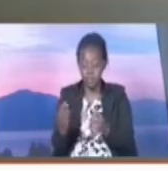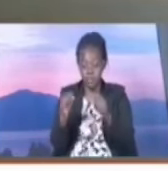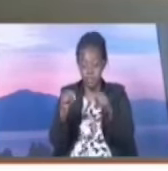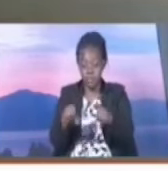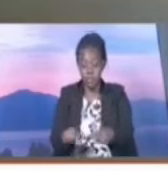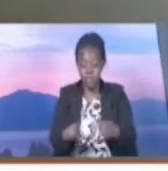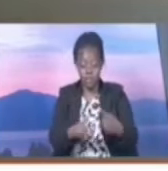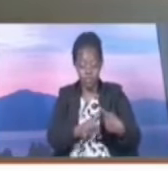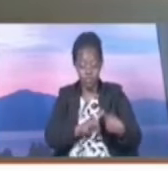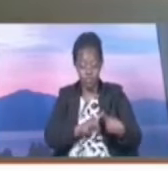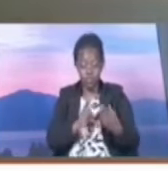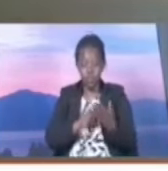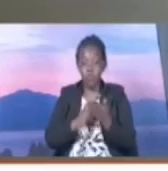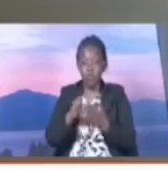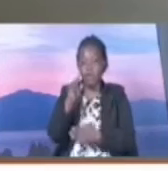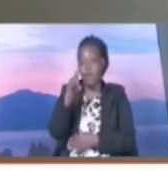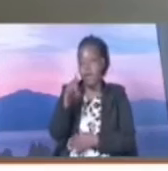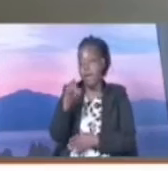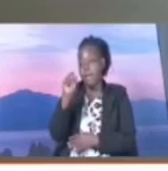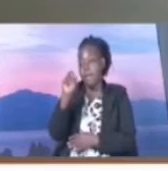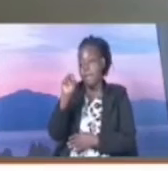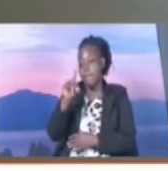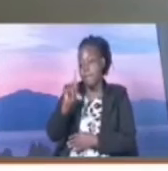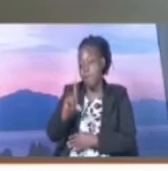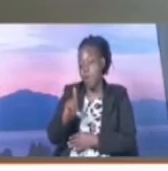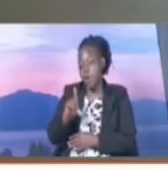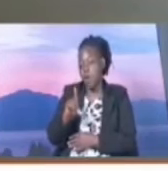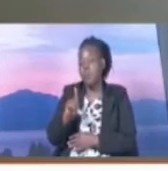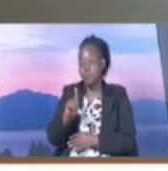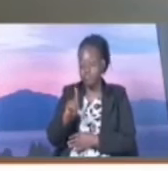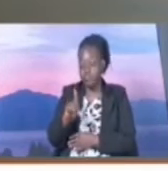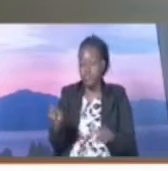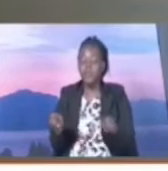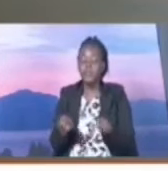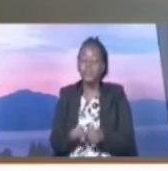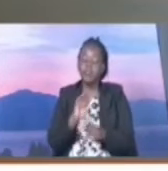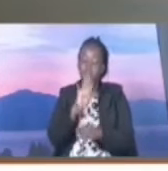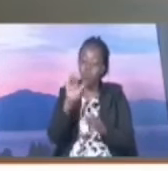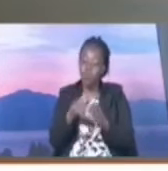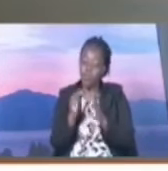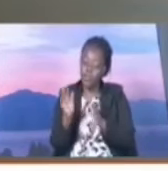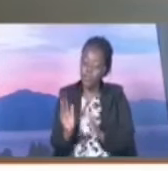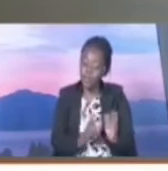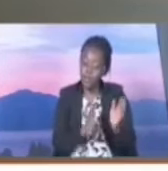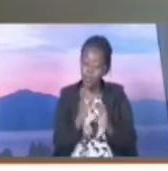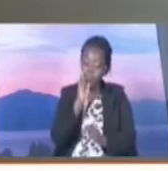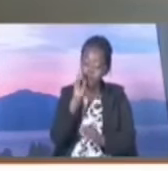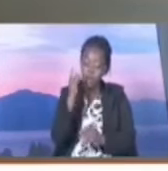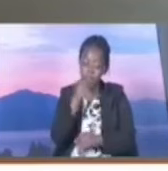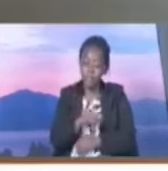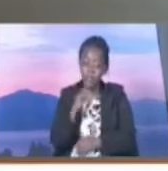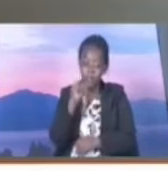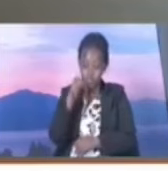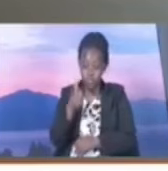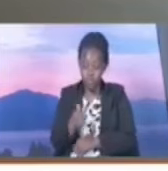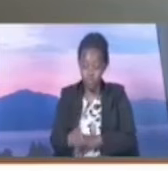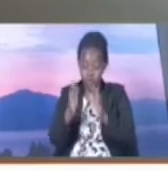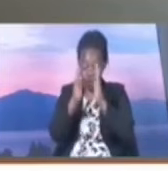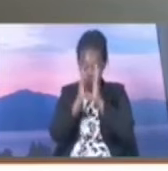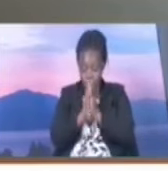lutikko ey'omutukuvu Paulo Namirembe, era wano enteekateeka zonna we zigenda okubeera olunaku olw'enkya nga